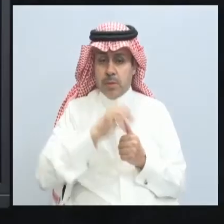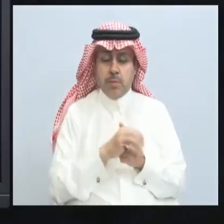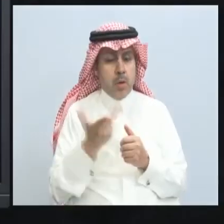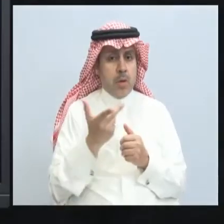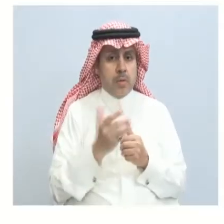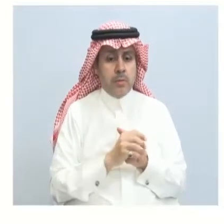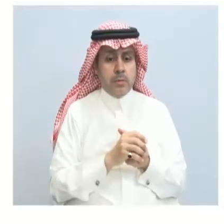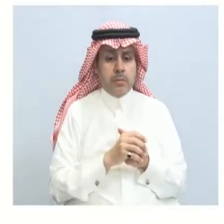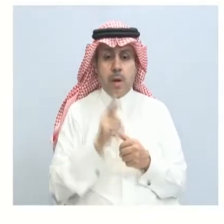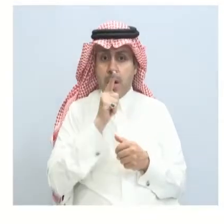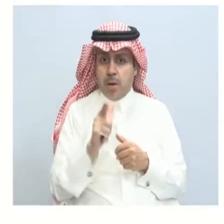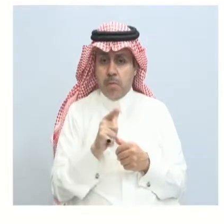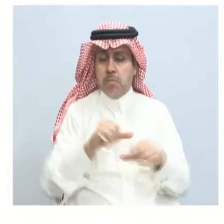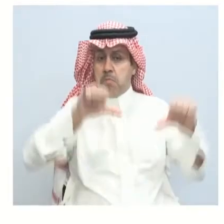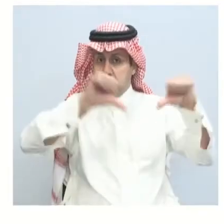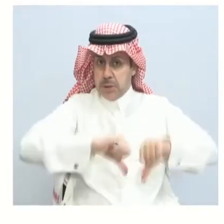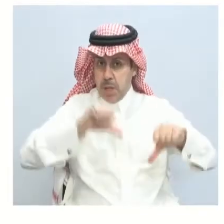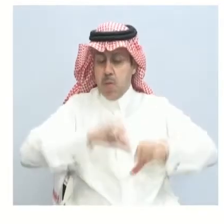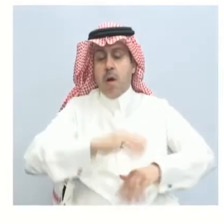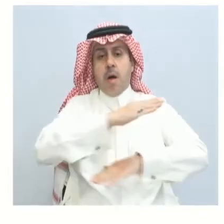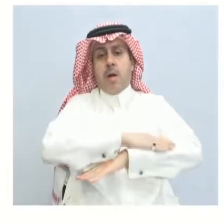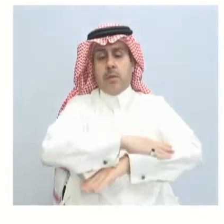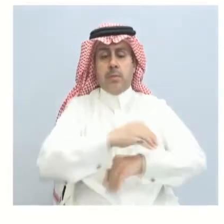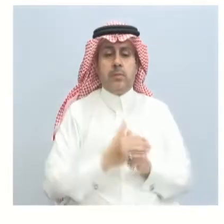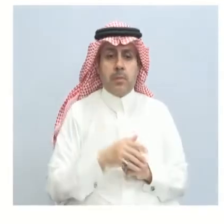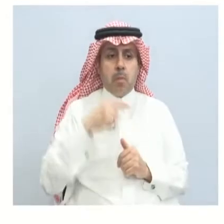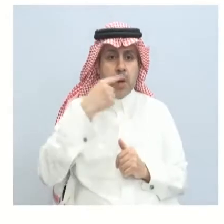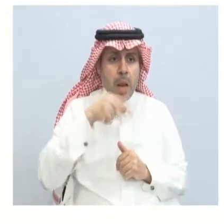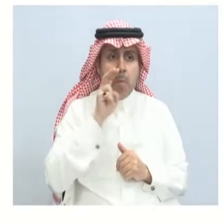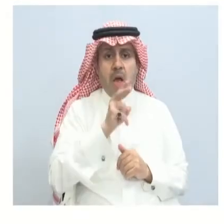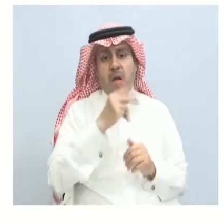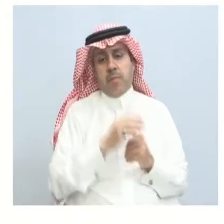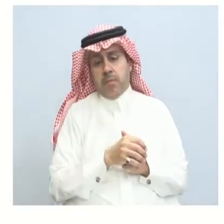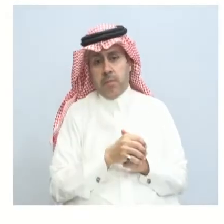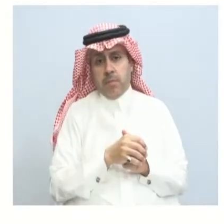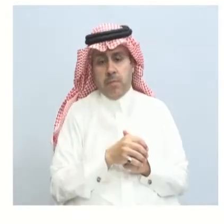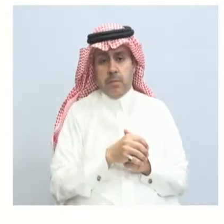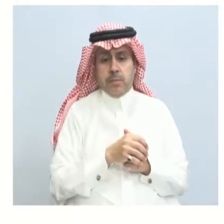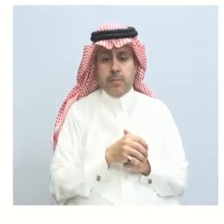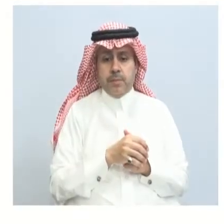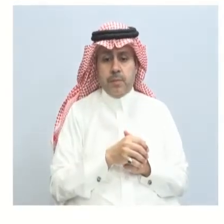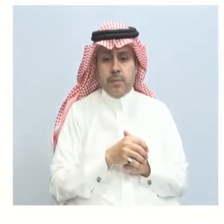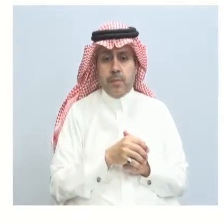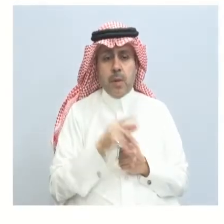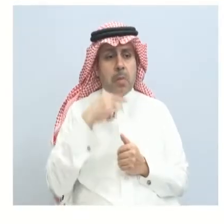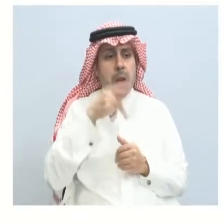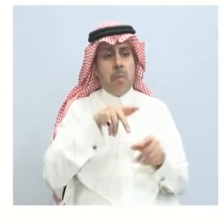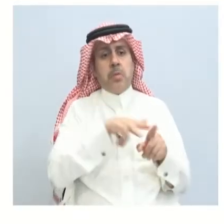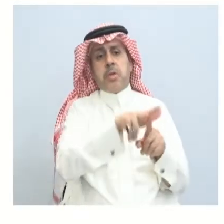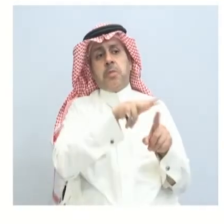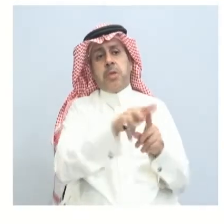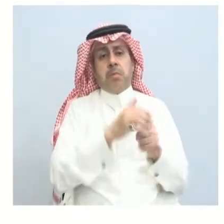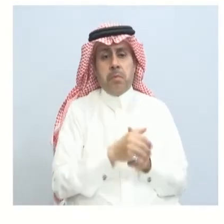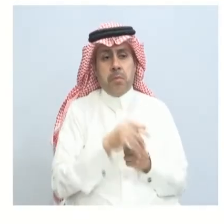هؤلاء قال مساوئك اخلاقا من يكذب من يقول من يستهزئ هذه